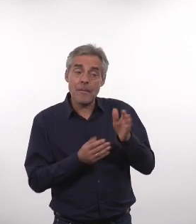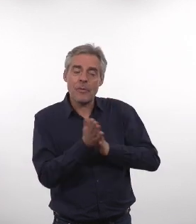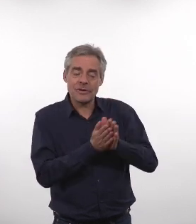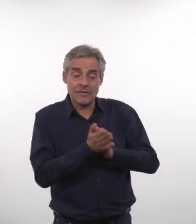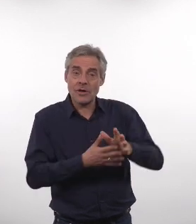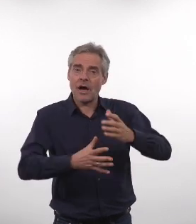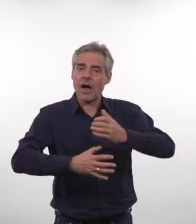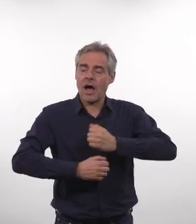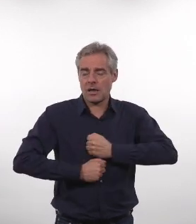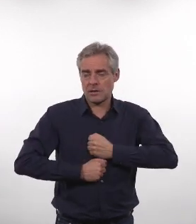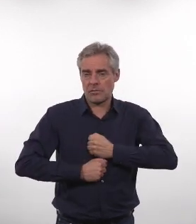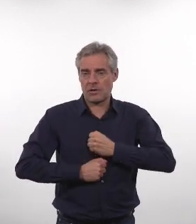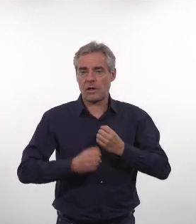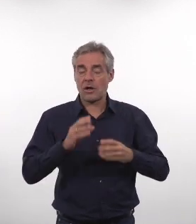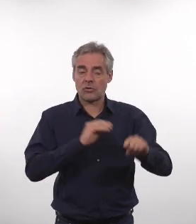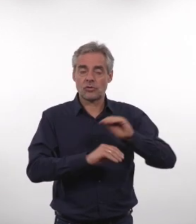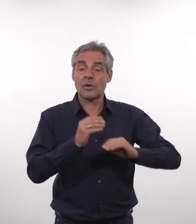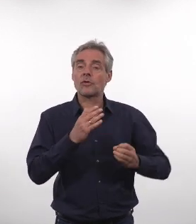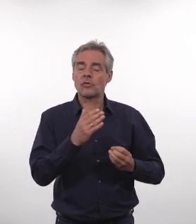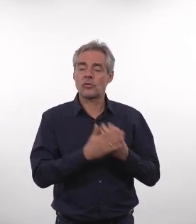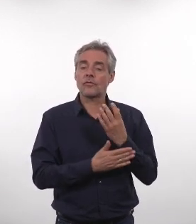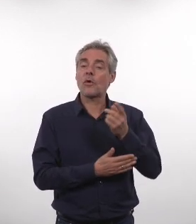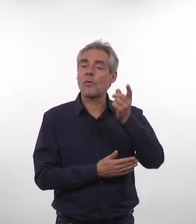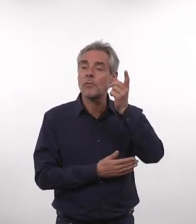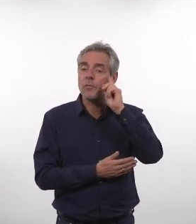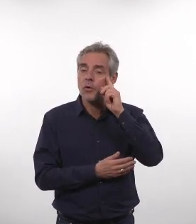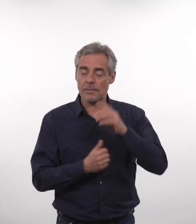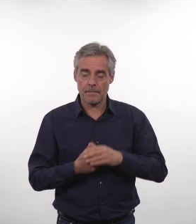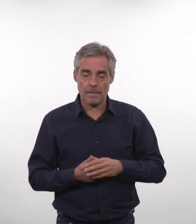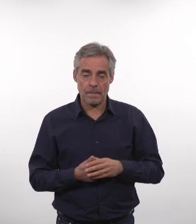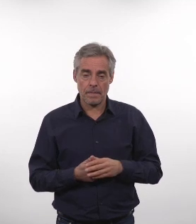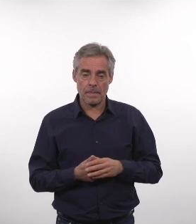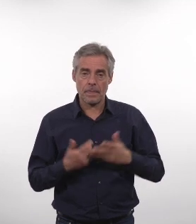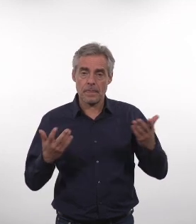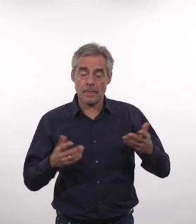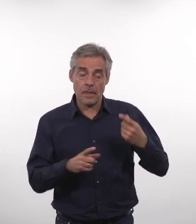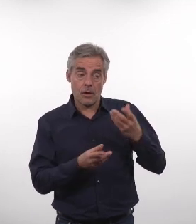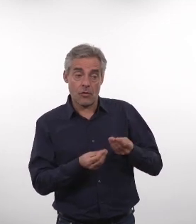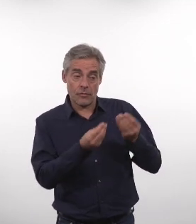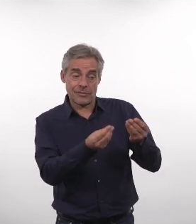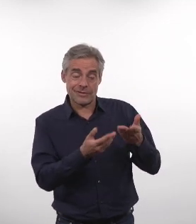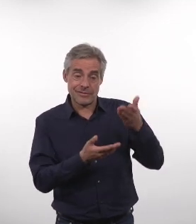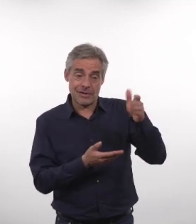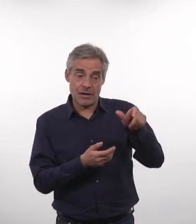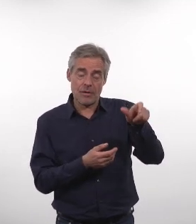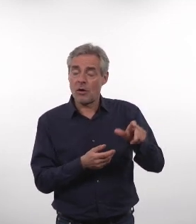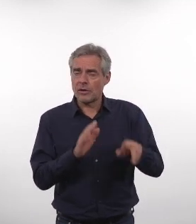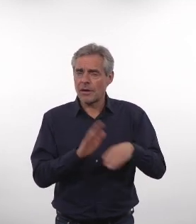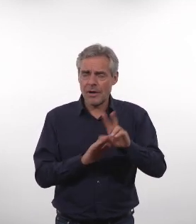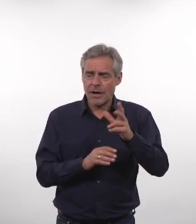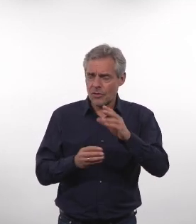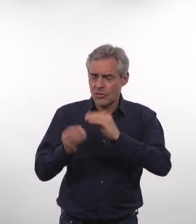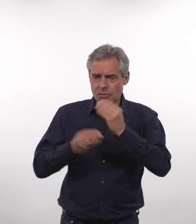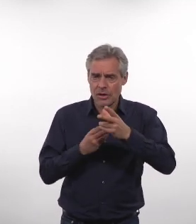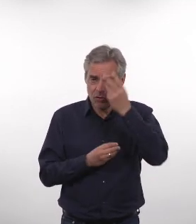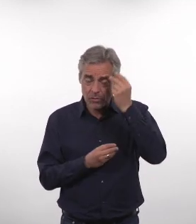faire quelque chose de nouveau. Parce que finalement, on va demander à une personne qui ne comprend pas le soin, de s'exposer